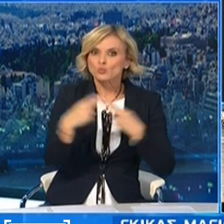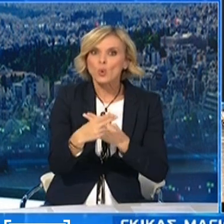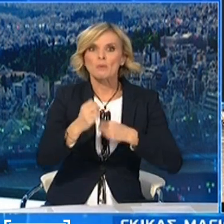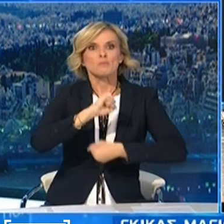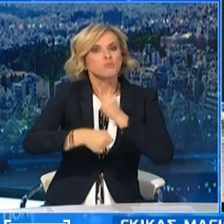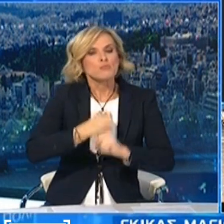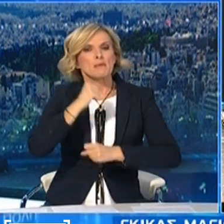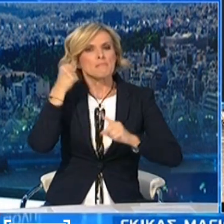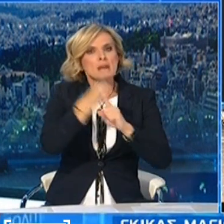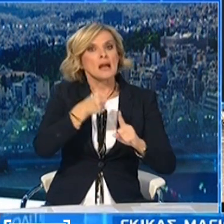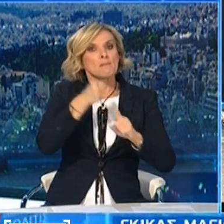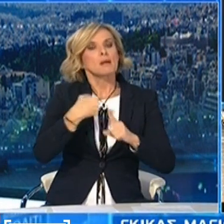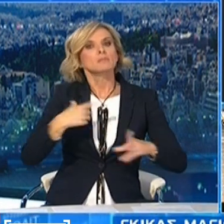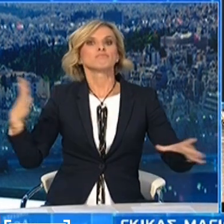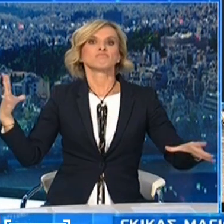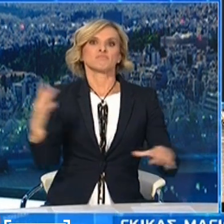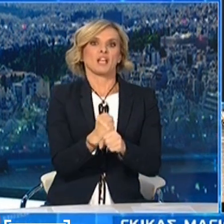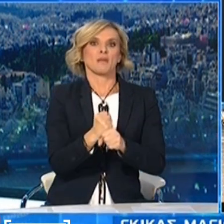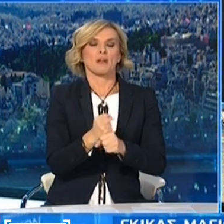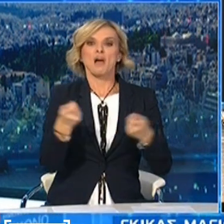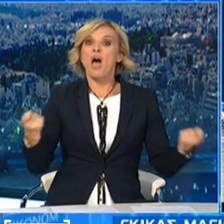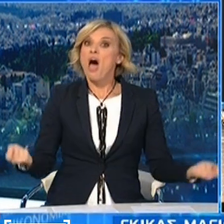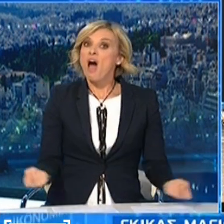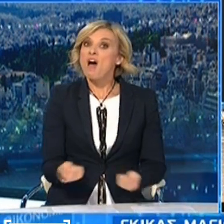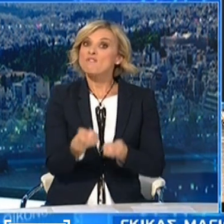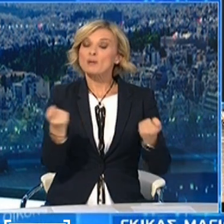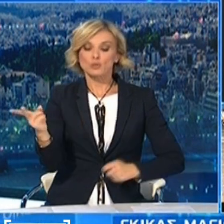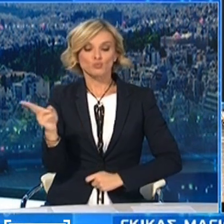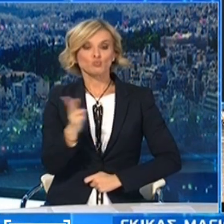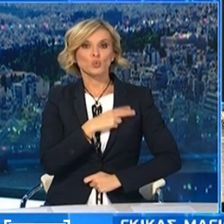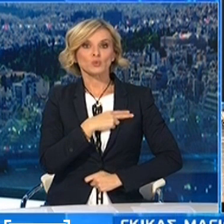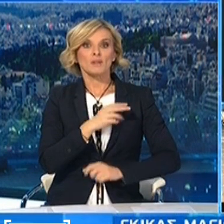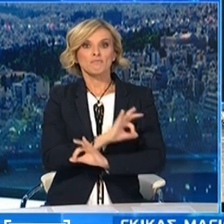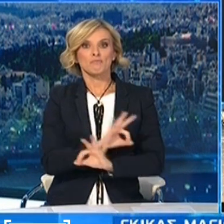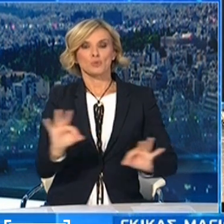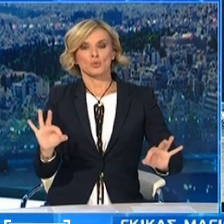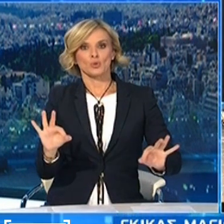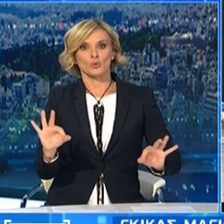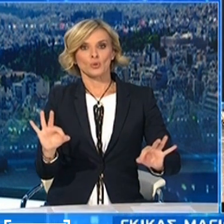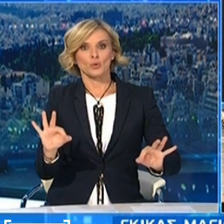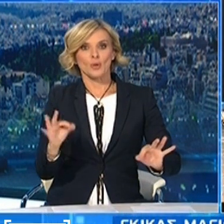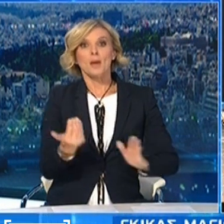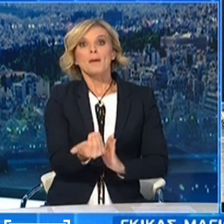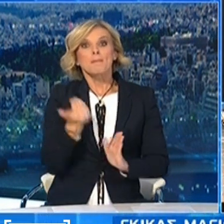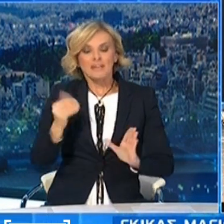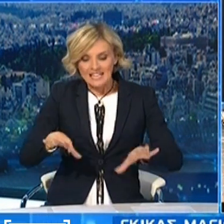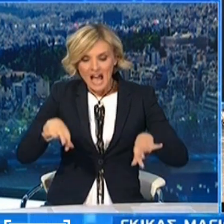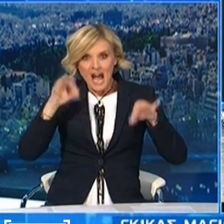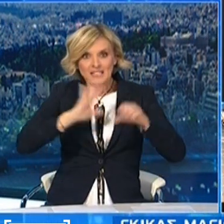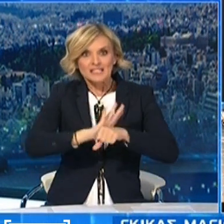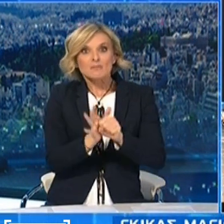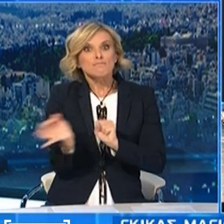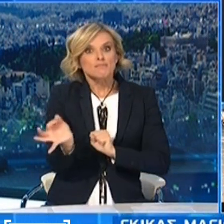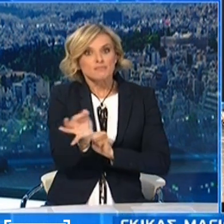ελληνική πραγματικότητα. Και όμως εφαρμόστηκε ίσως την πιο έγκαιρη χρονική στιγμή. δηλαδή πριν την έλευση της πανδημίας του